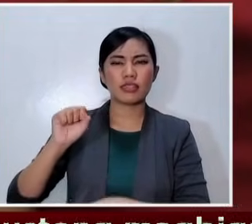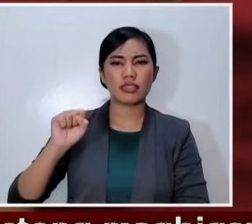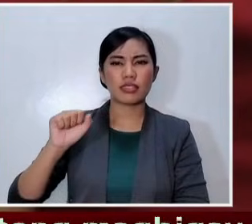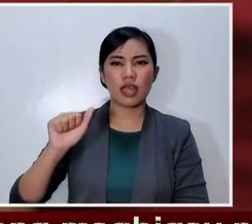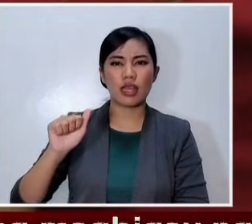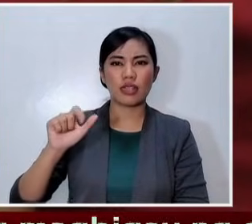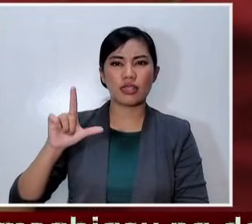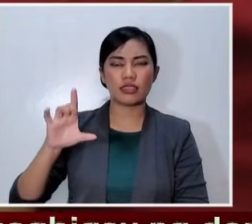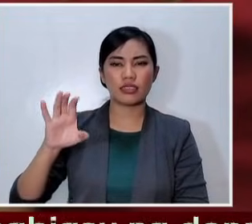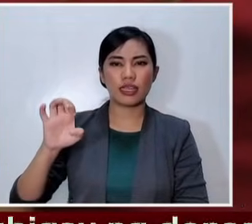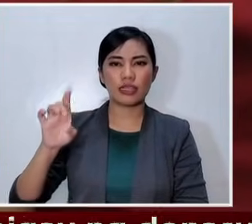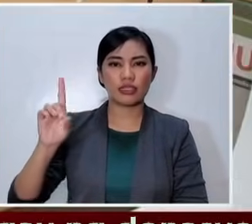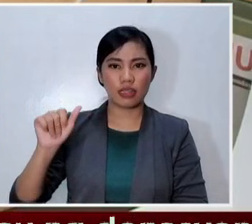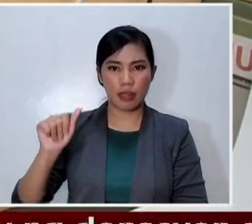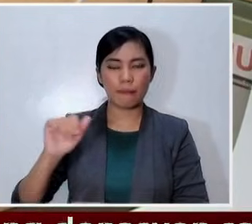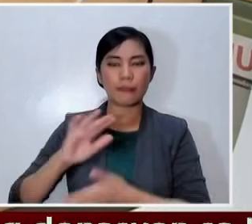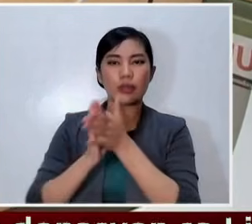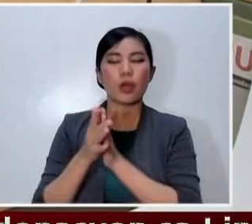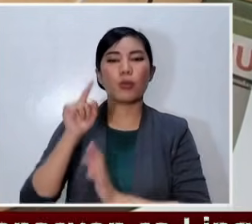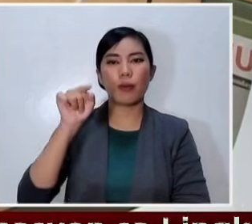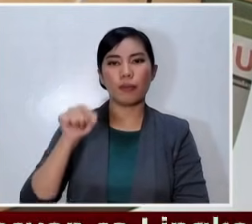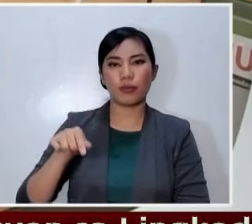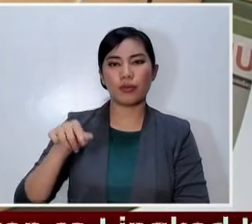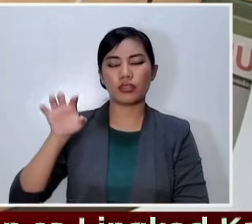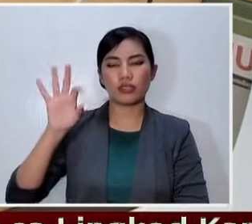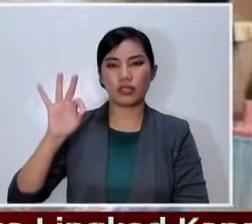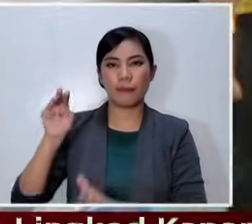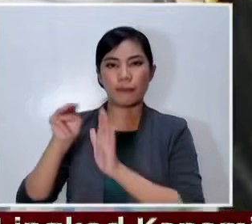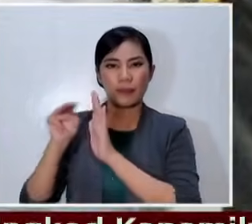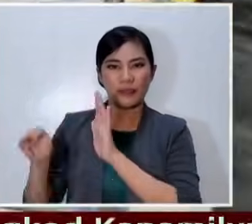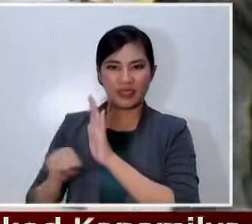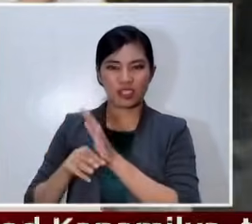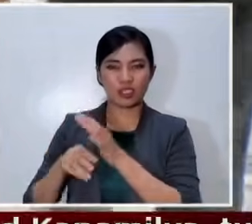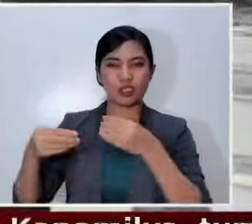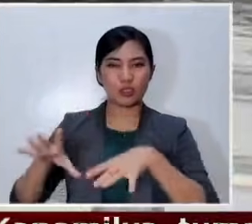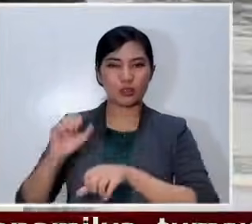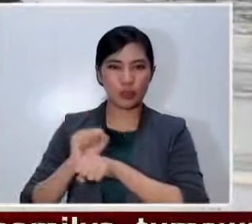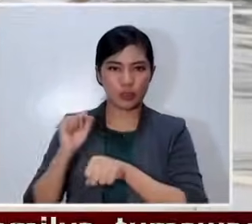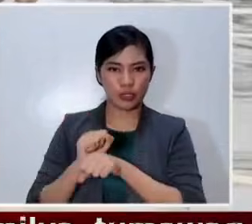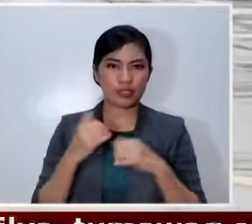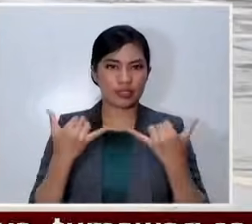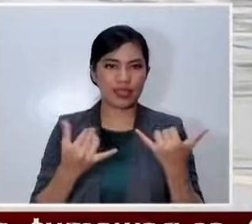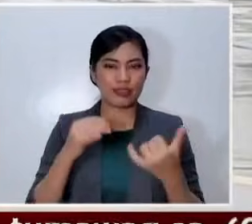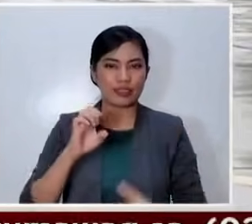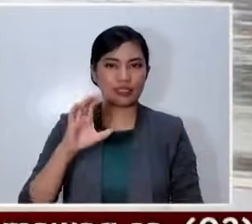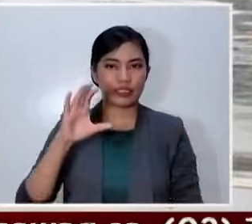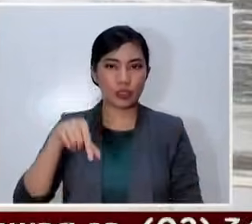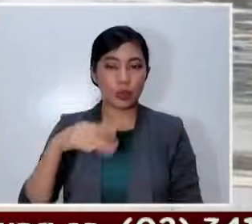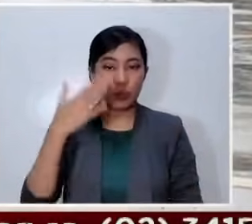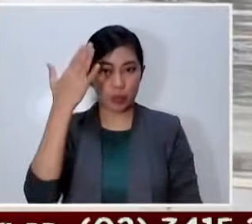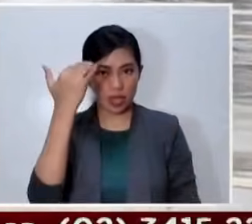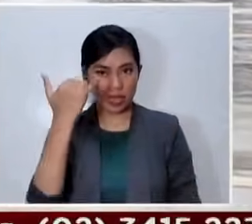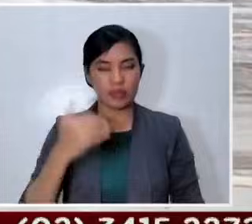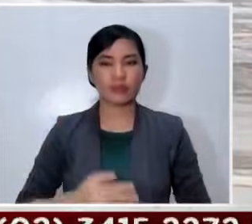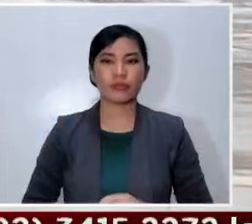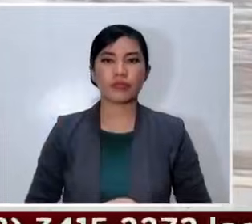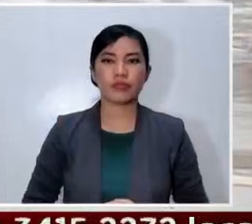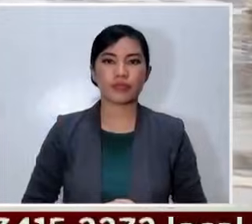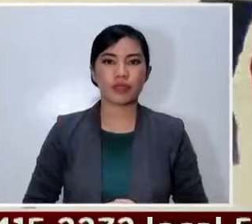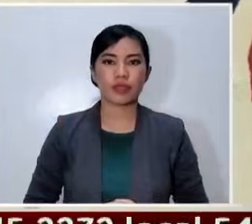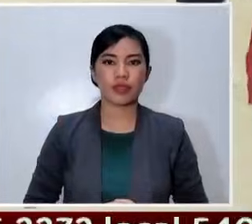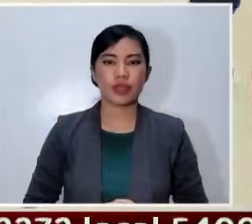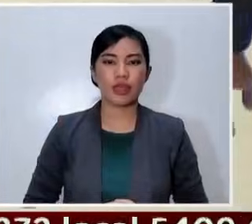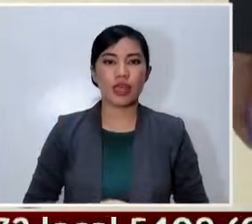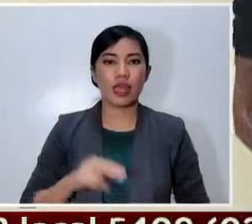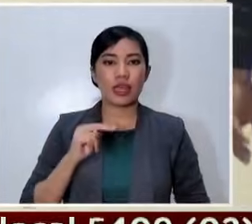trabahong maaapektuhan ng ECQ. Dahil bukod sa 658,000 na trabahong inaasahang mawawala sa NCR